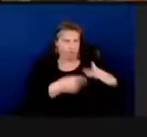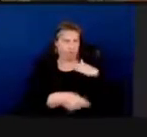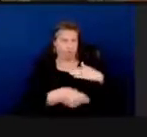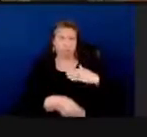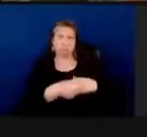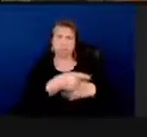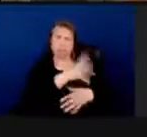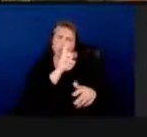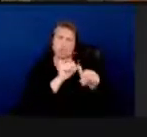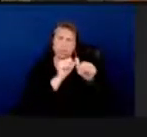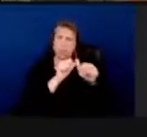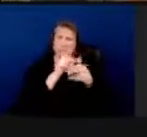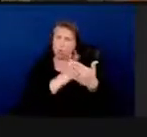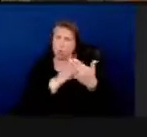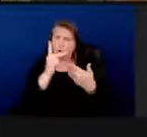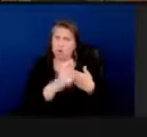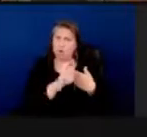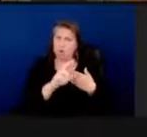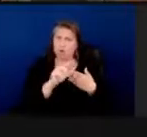shule hizi